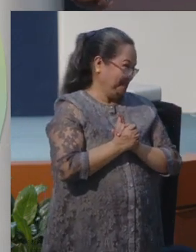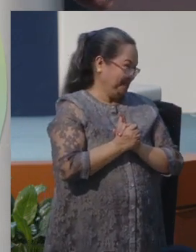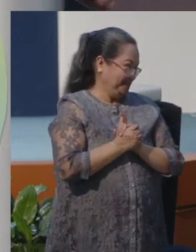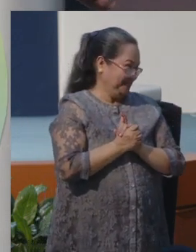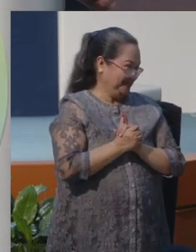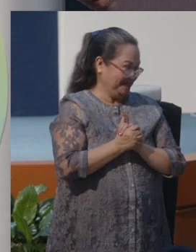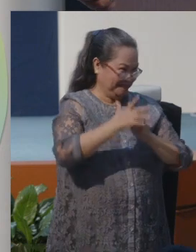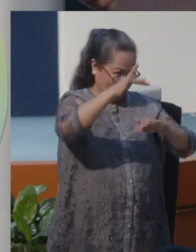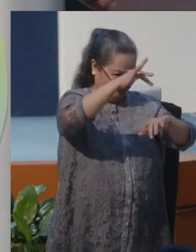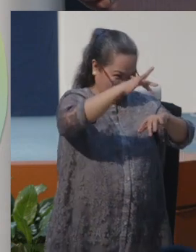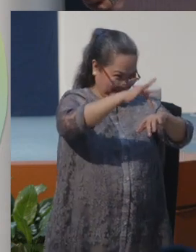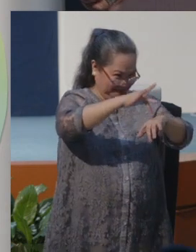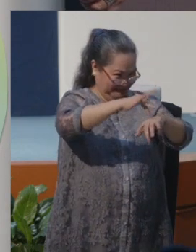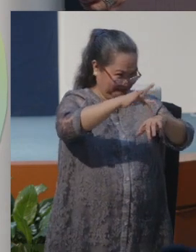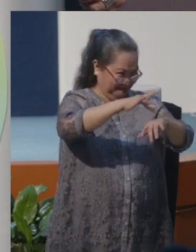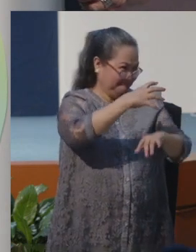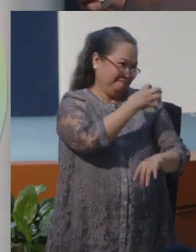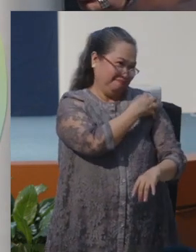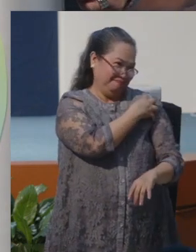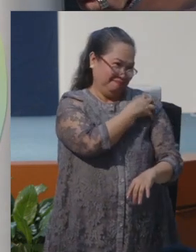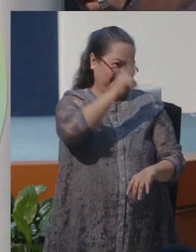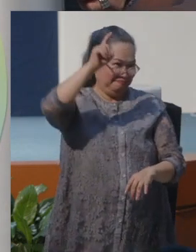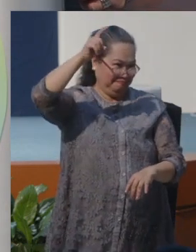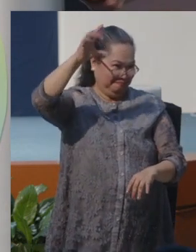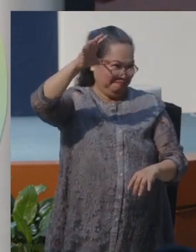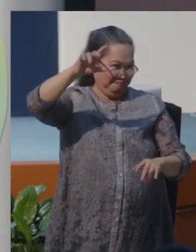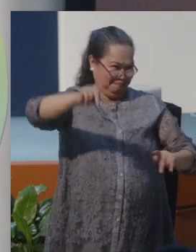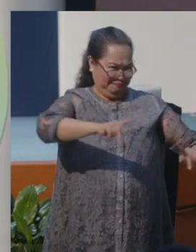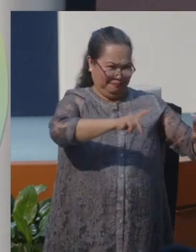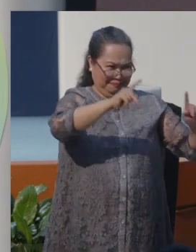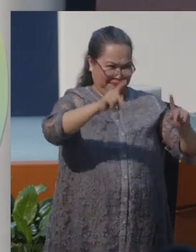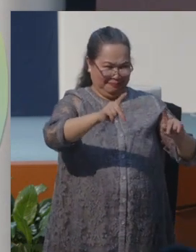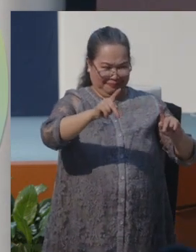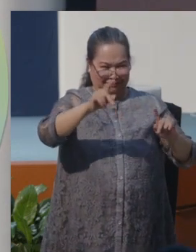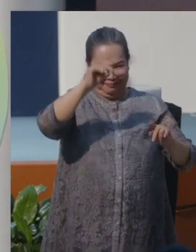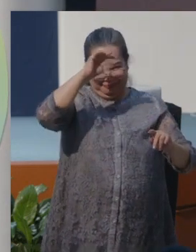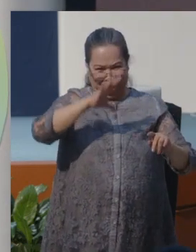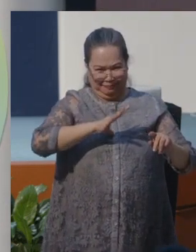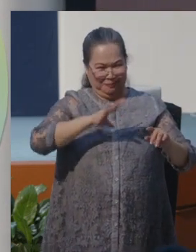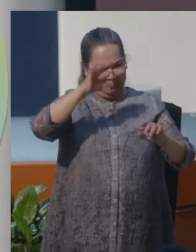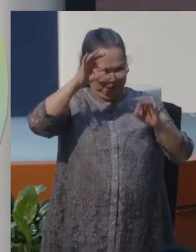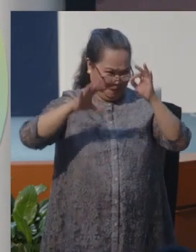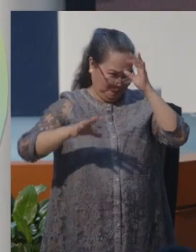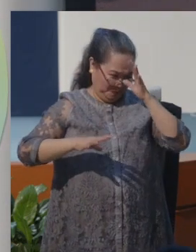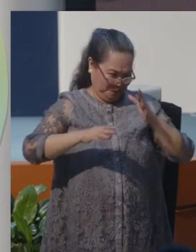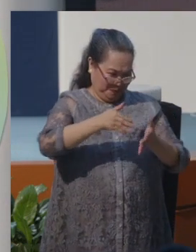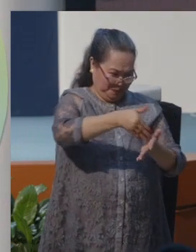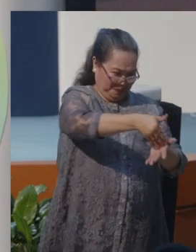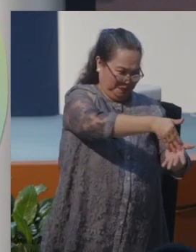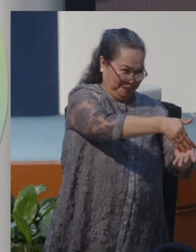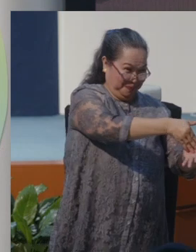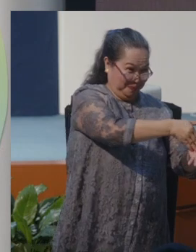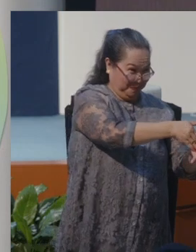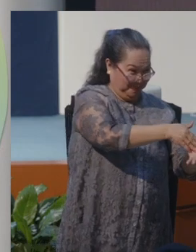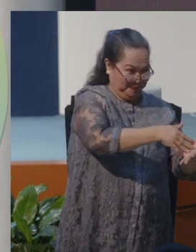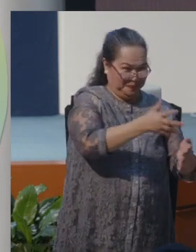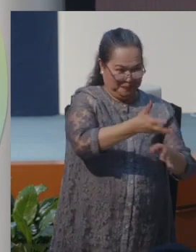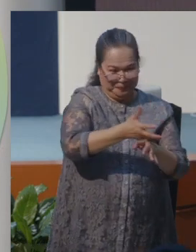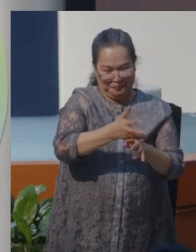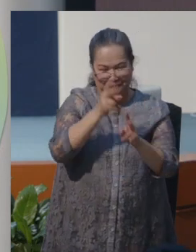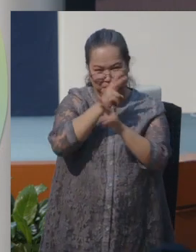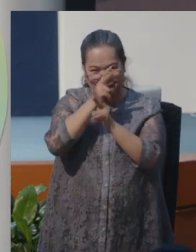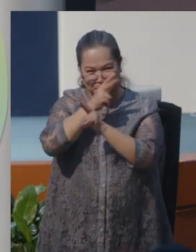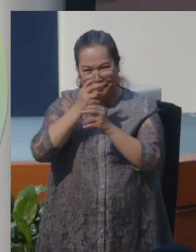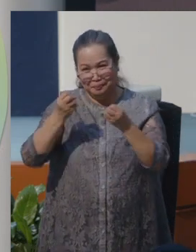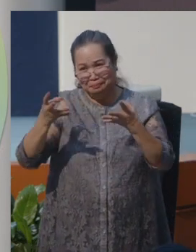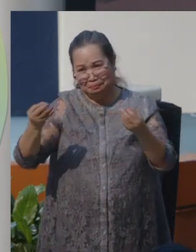kumilos ang supernatural na kapangyarihan ng Panginoon sa buhay ng mga lalaking ito na puno ng kahinaan at pagkakamali. Di po